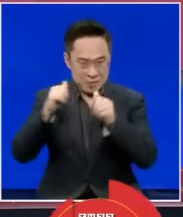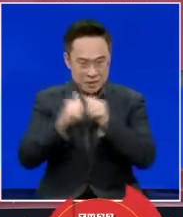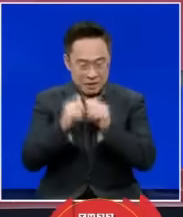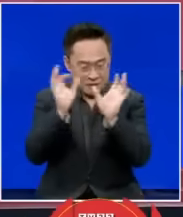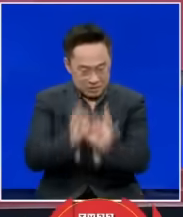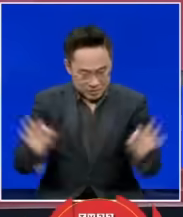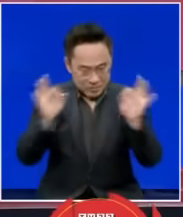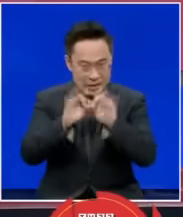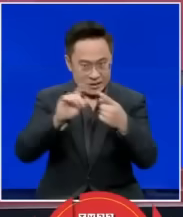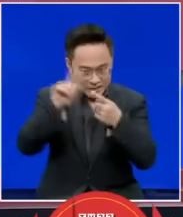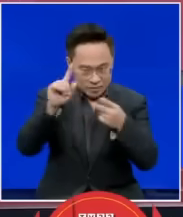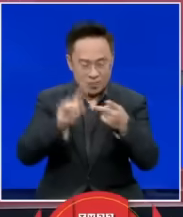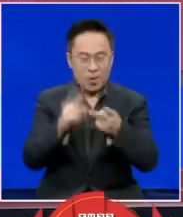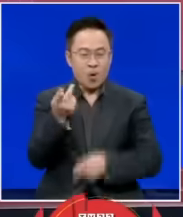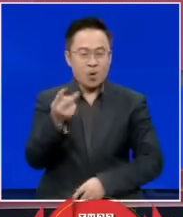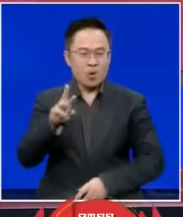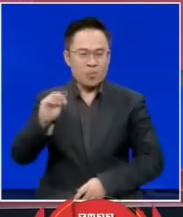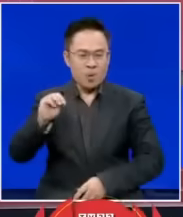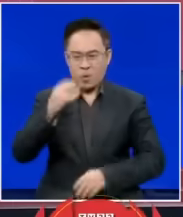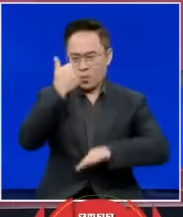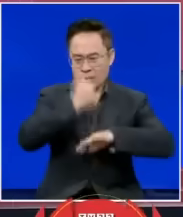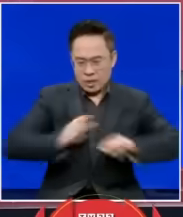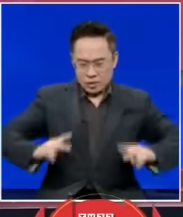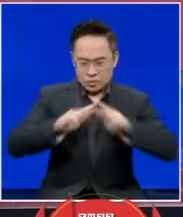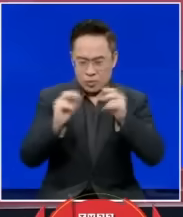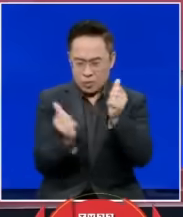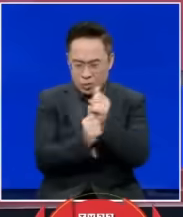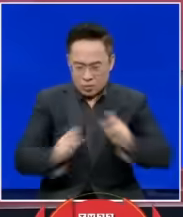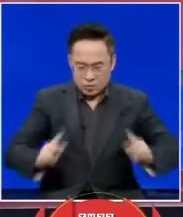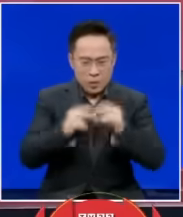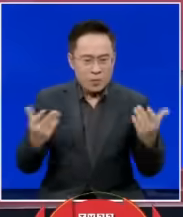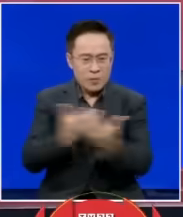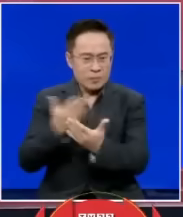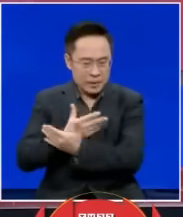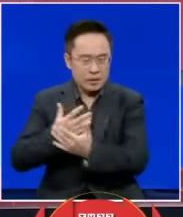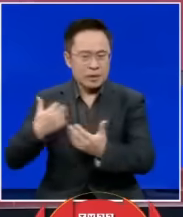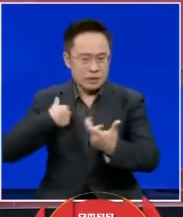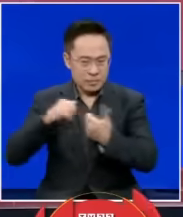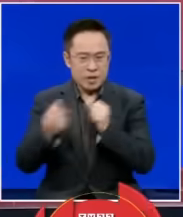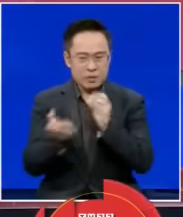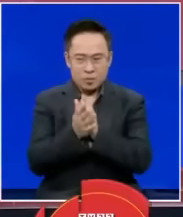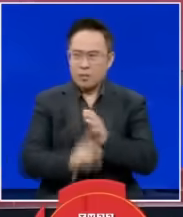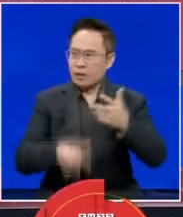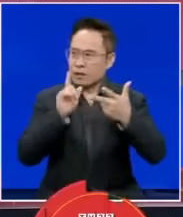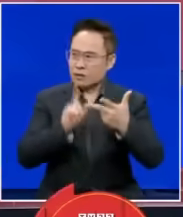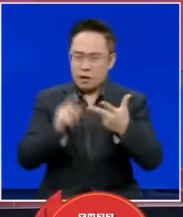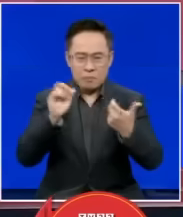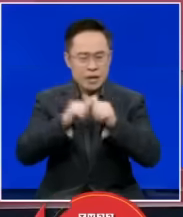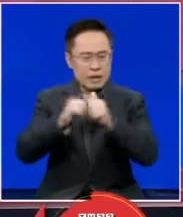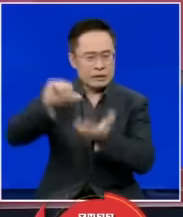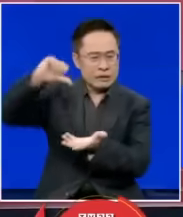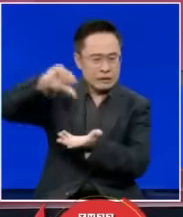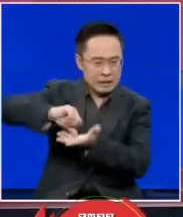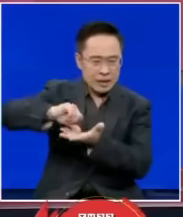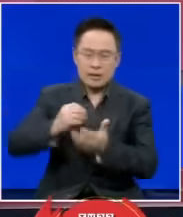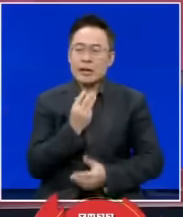ก็ยังไม่ลงล็ อ กก็ยังมีต่างประเทศอีกอิสราเอลกับอิหร่านมันก็มีผลกระทบก็เลยโอ้โหเยอะไปหมดเลยส่งท้ายปลาย